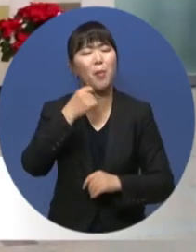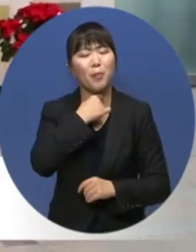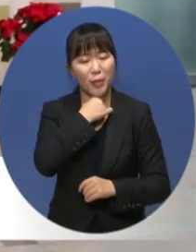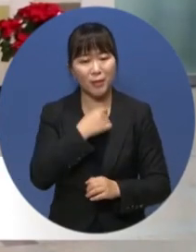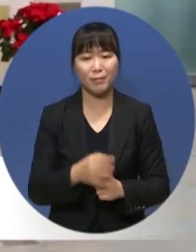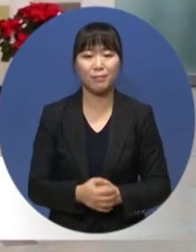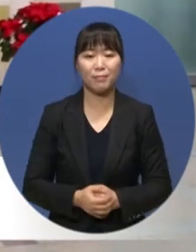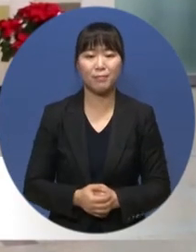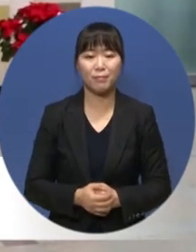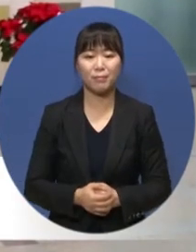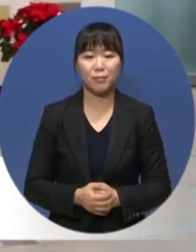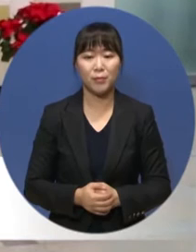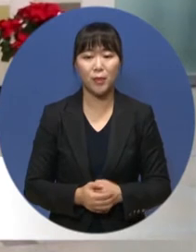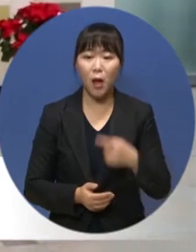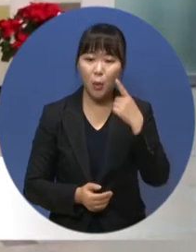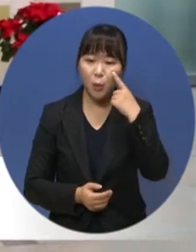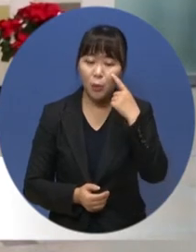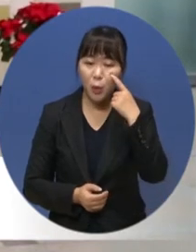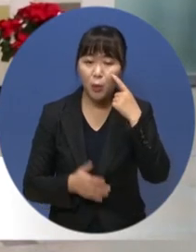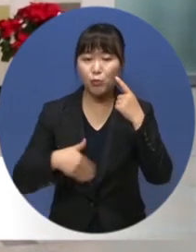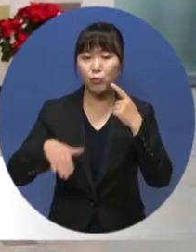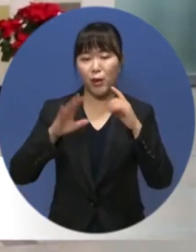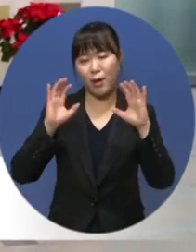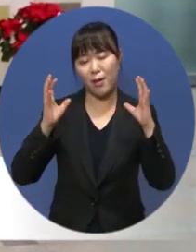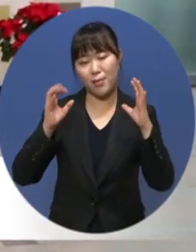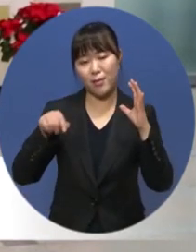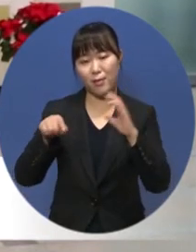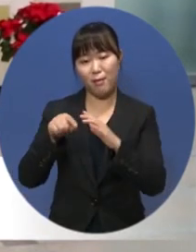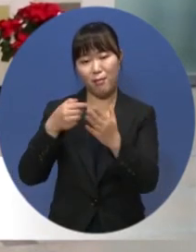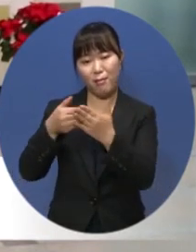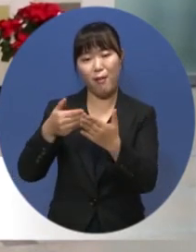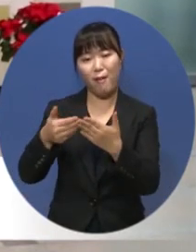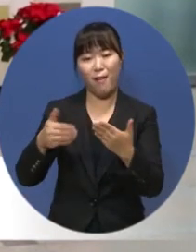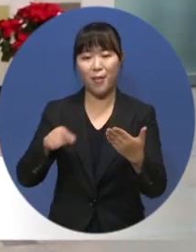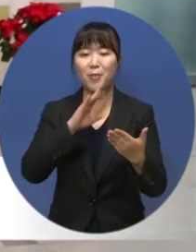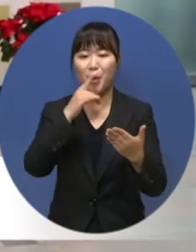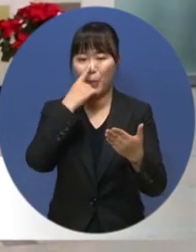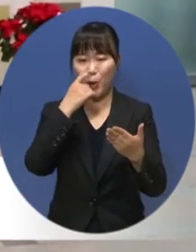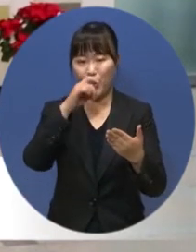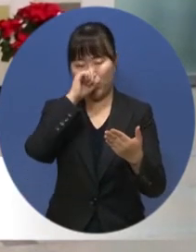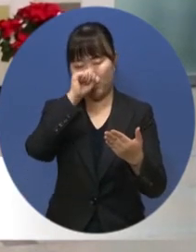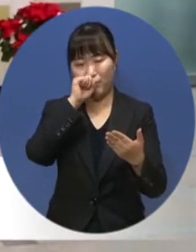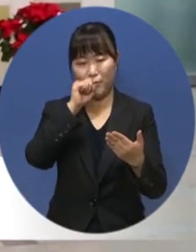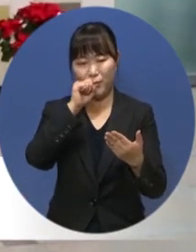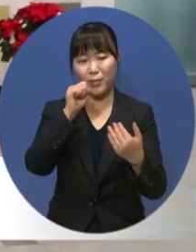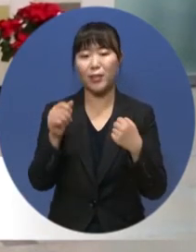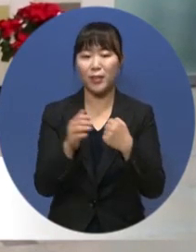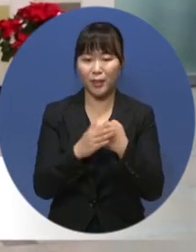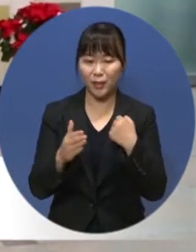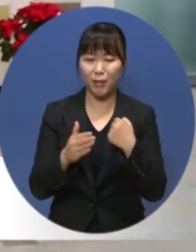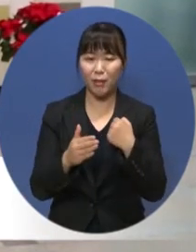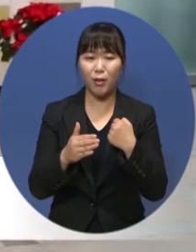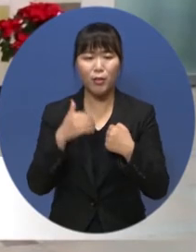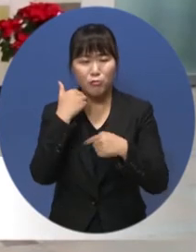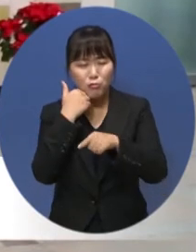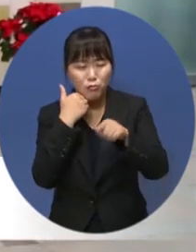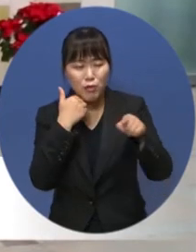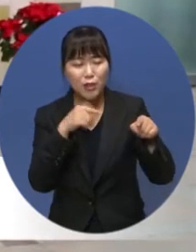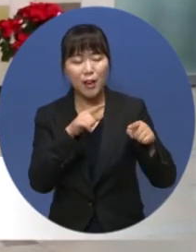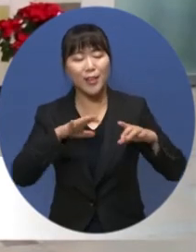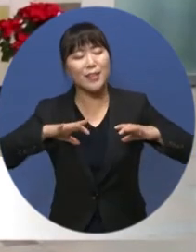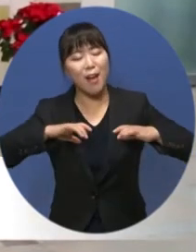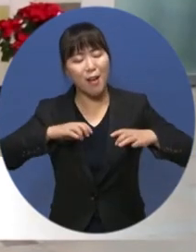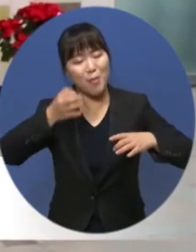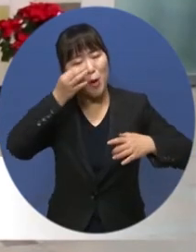싶었습니다. 하다 보니까 우리 아동들의 작품이 너무 멋있고 좋았습니다. 그래서 누군가에게